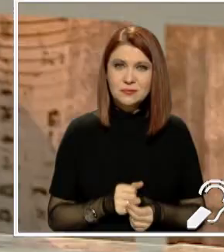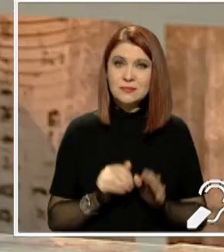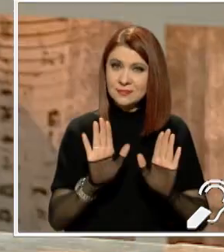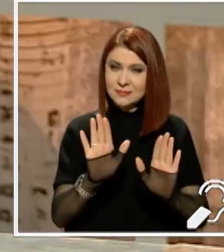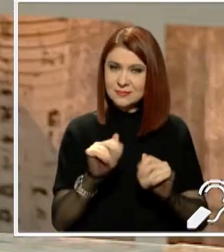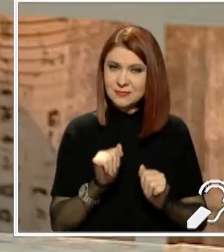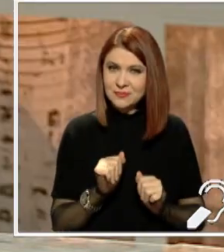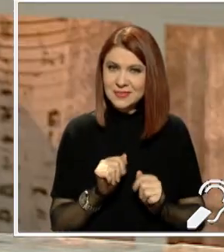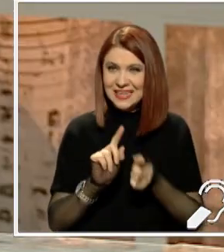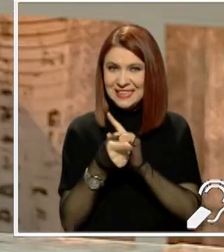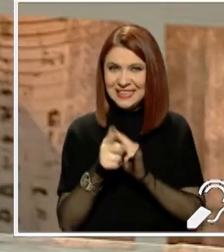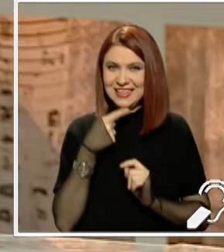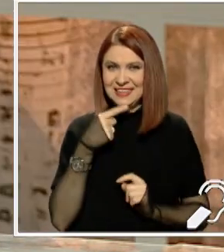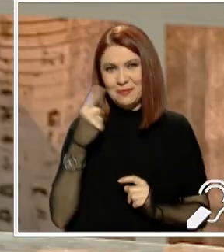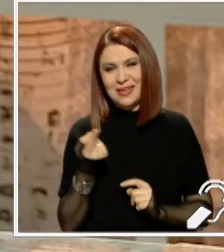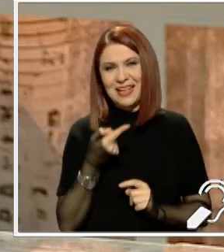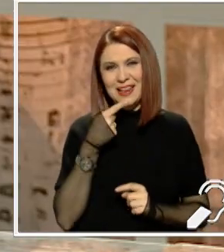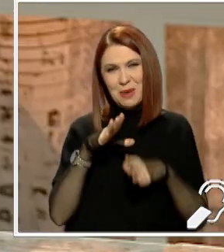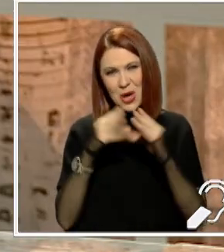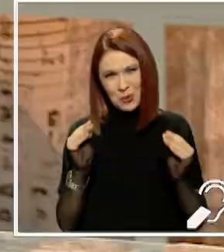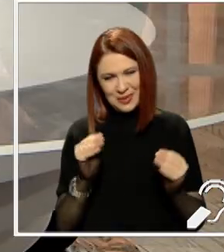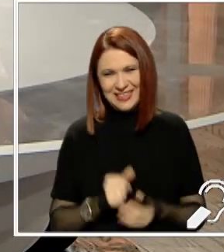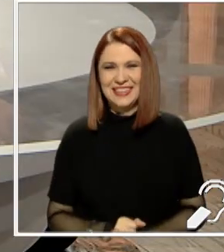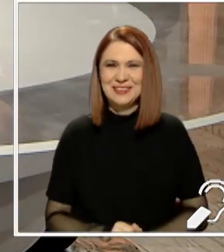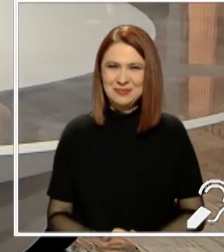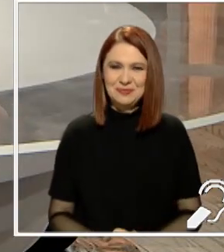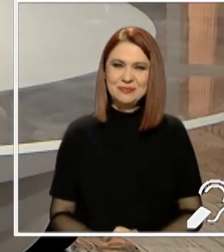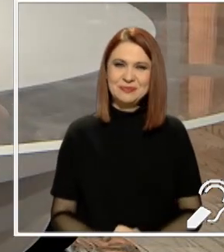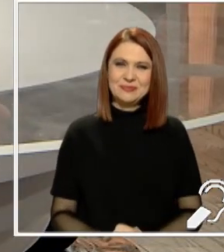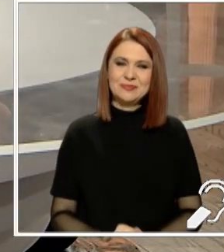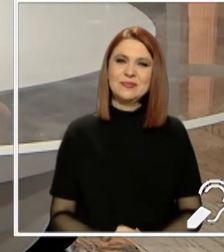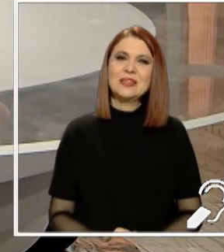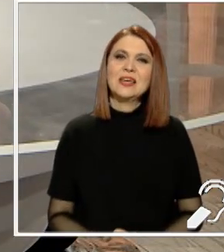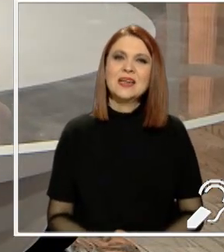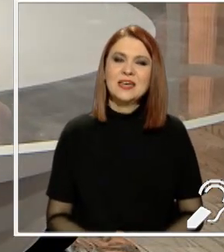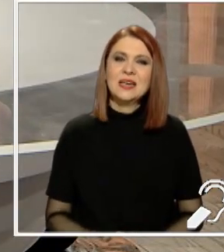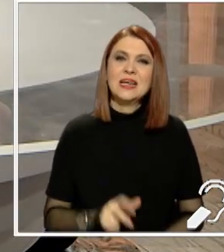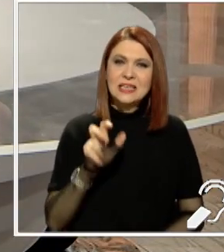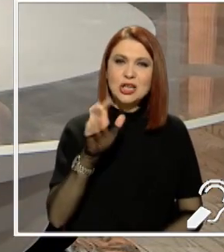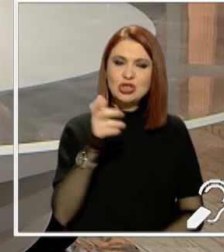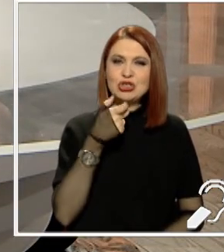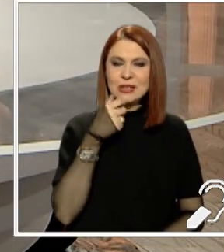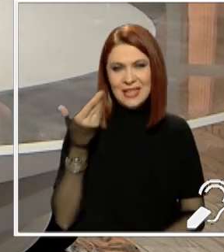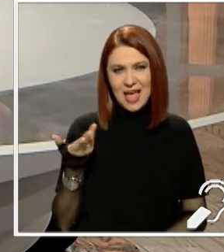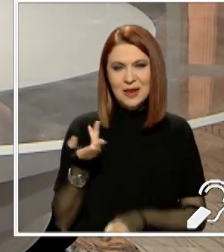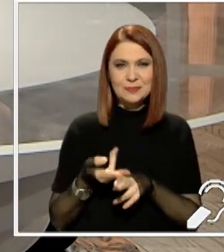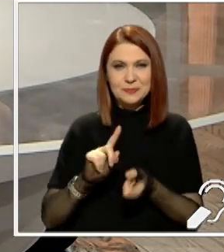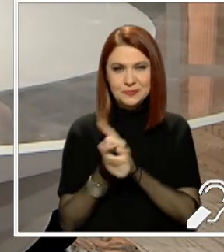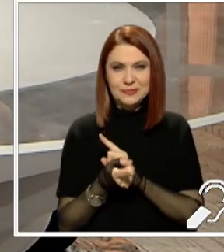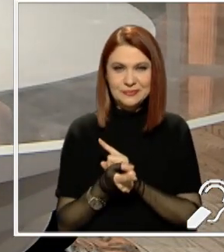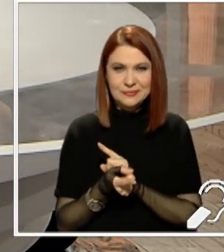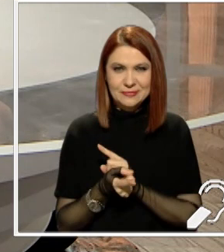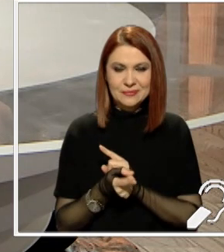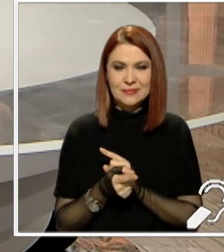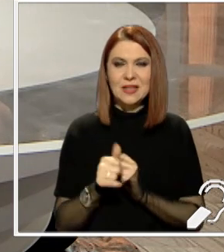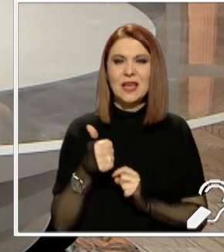moment, sure. Puteți, da, să traduceți acum, sigur, ca să putem să... Pe parcursul celor 35 de ani pe care